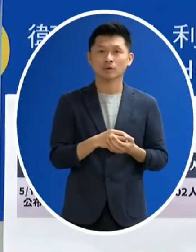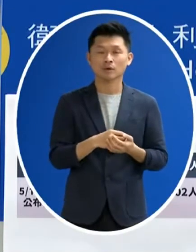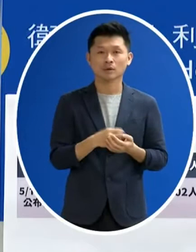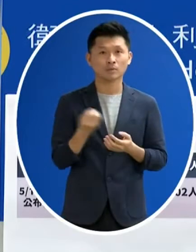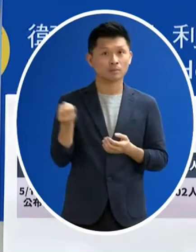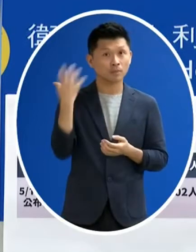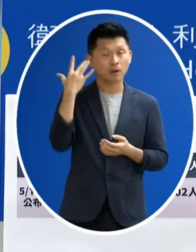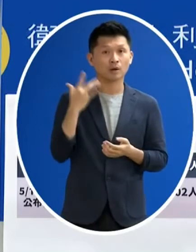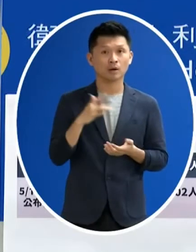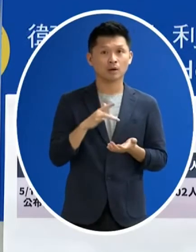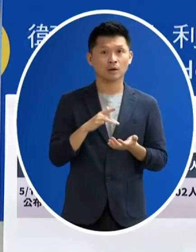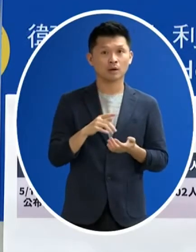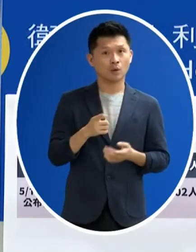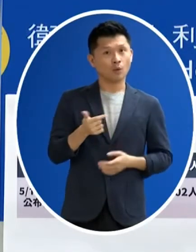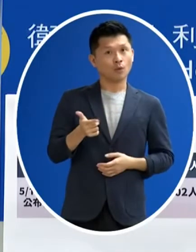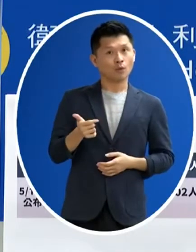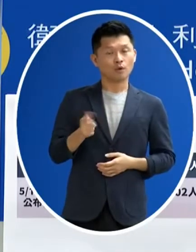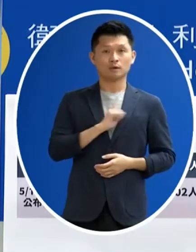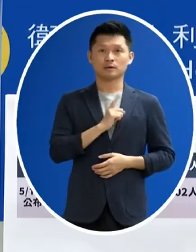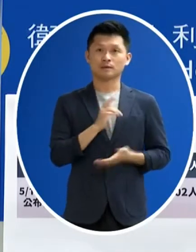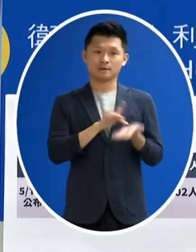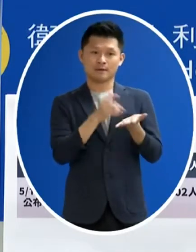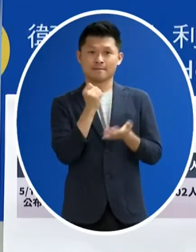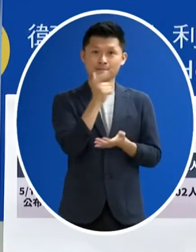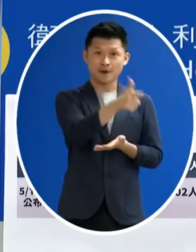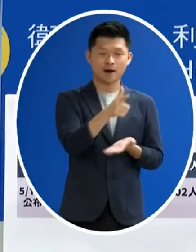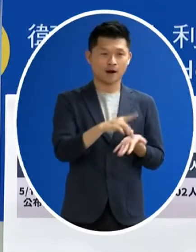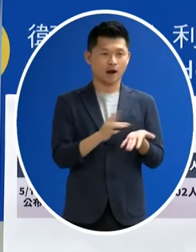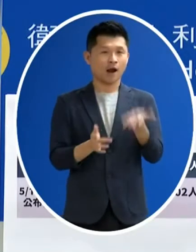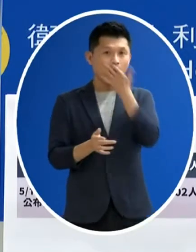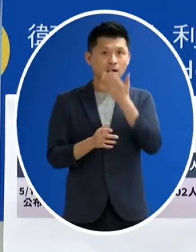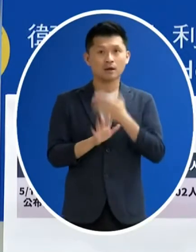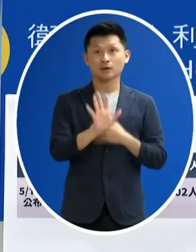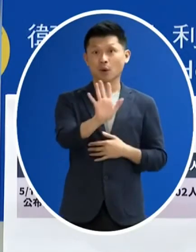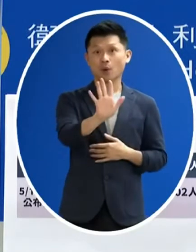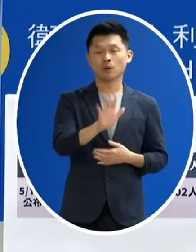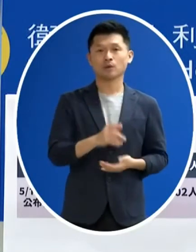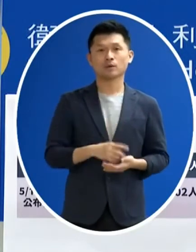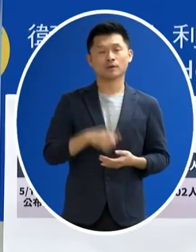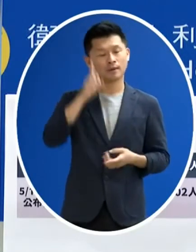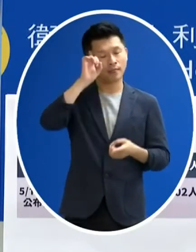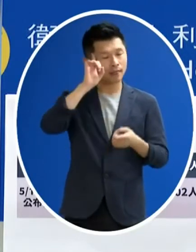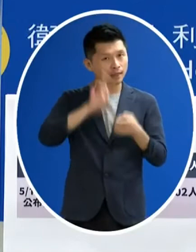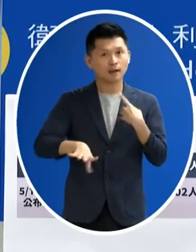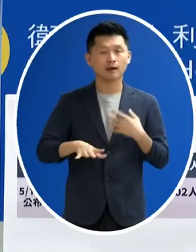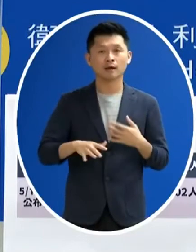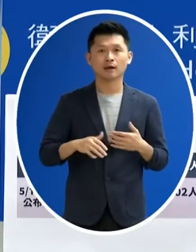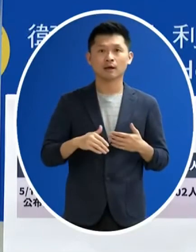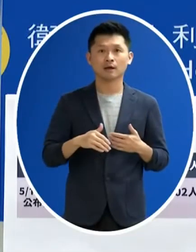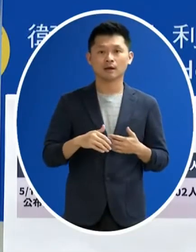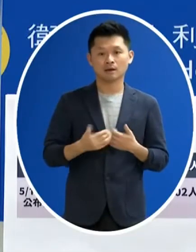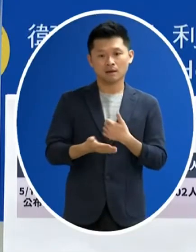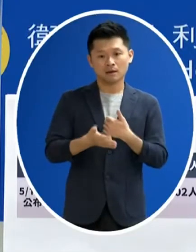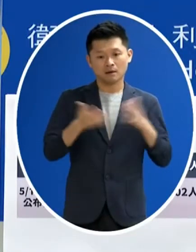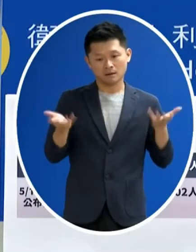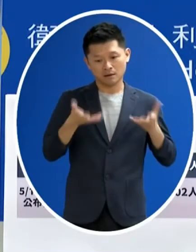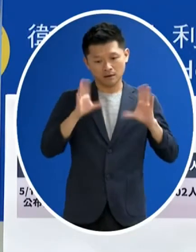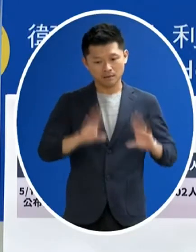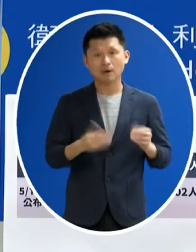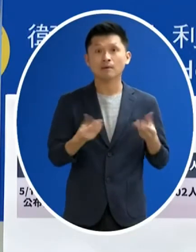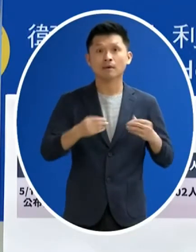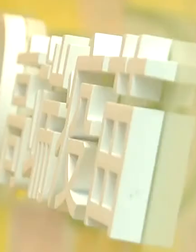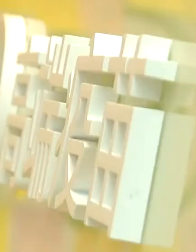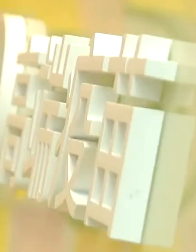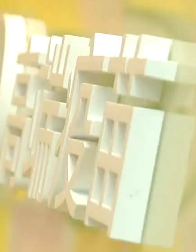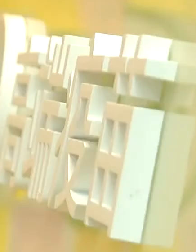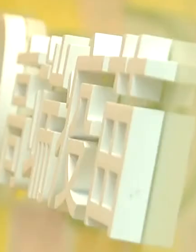样的讯息，就觉得自己去买这些药物来服用，那结果反而是没有得到好处，反而出现了一些副